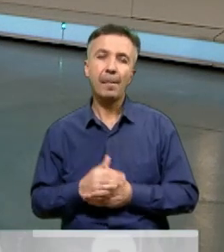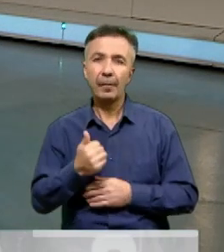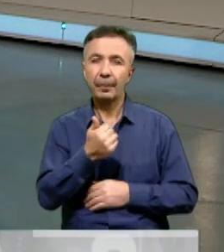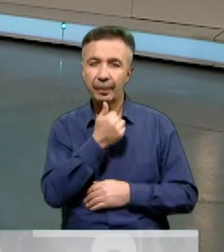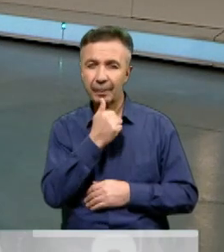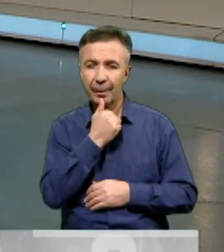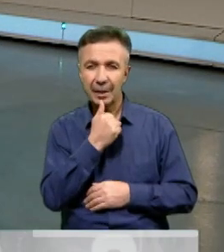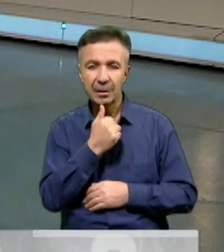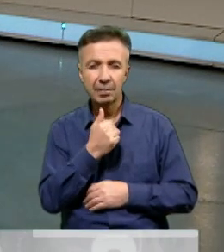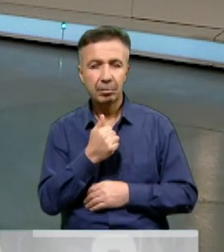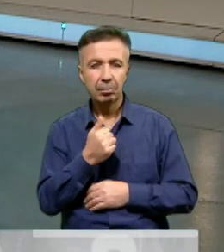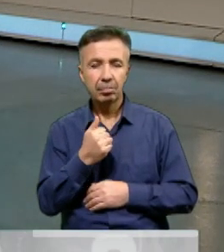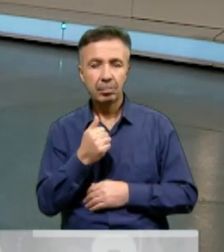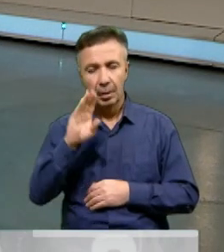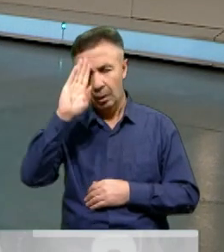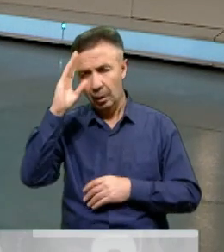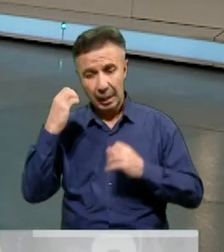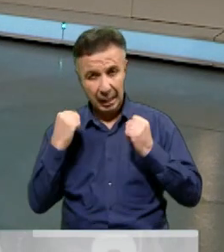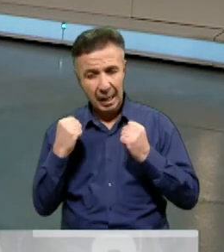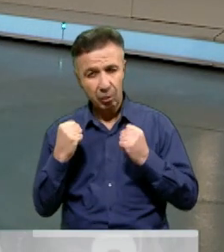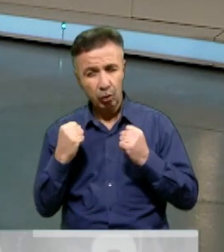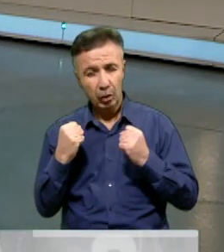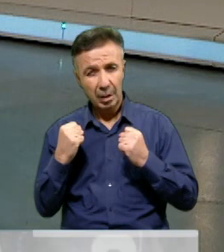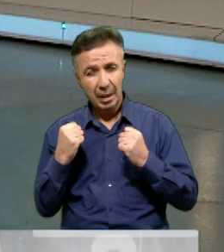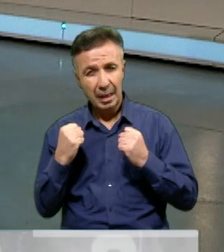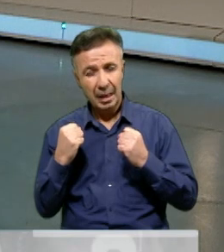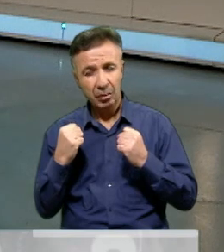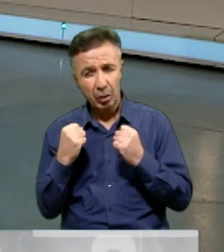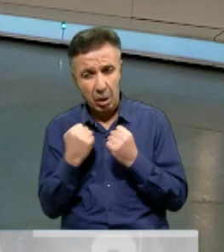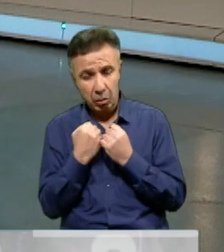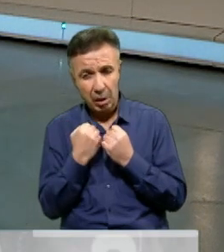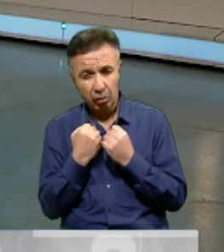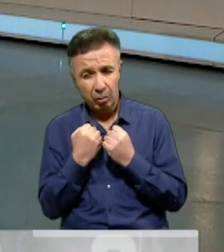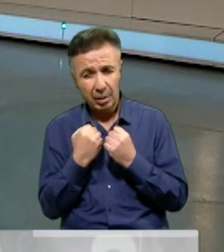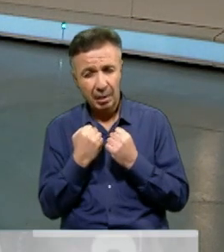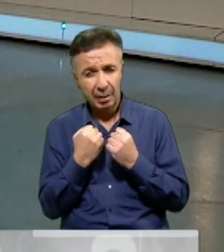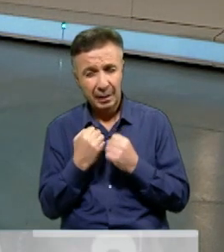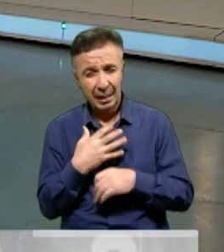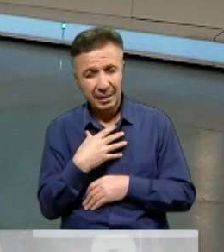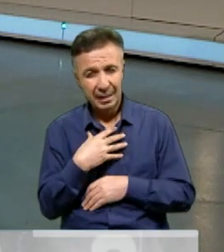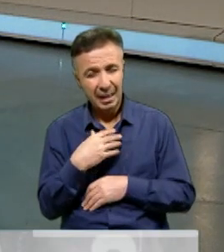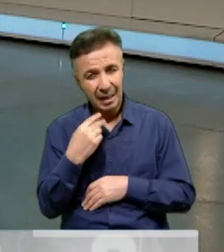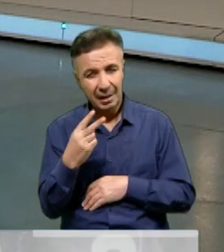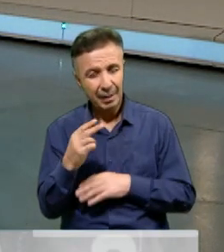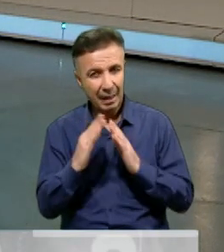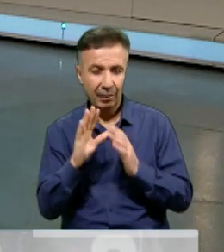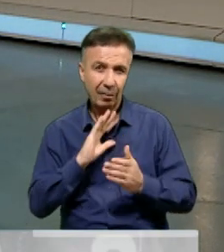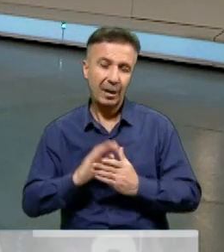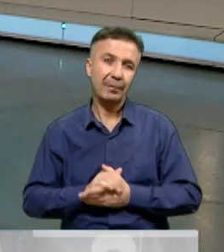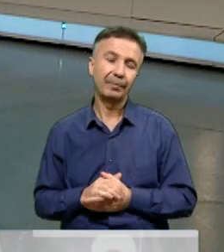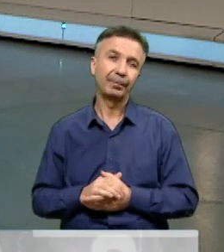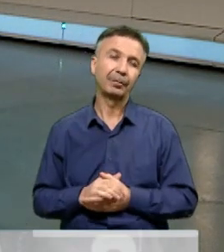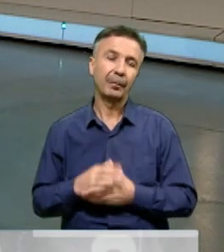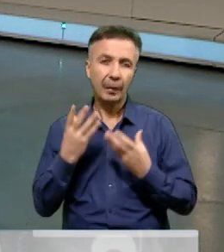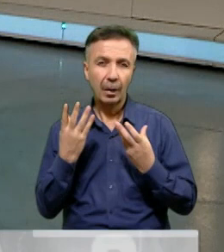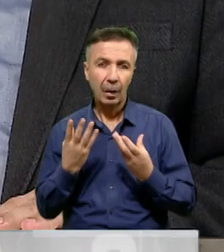babanızın Erzurum'da kendisine ait bir evi var. Yani sizin babanızı, ben hocamı kastederek söylüyorum. Ama yok evi.